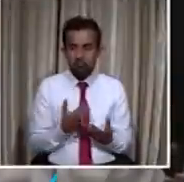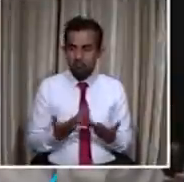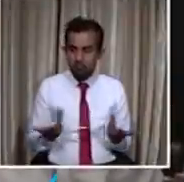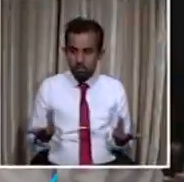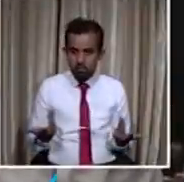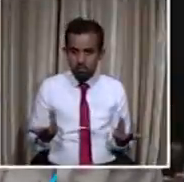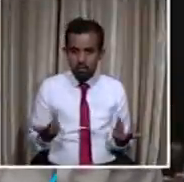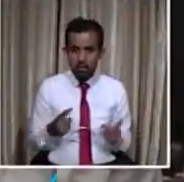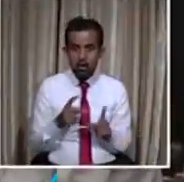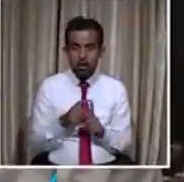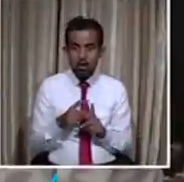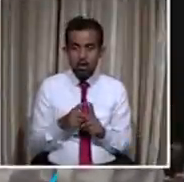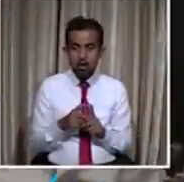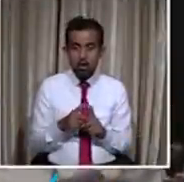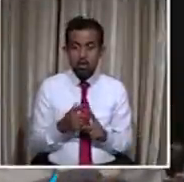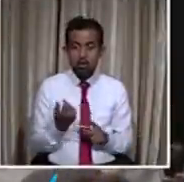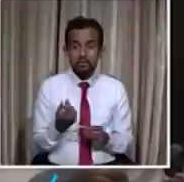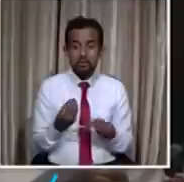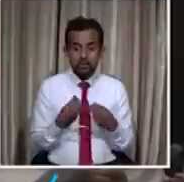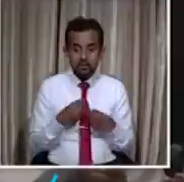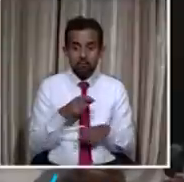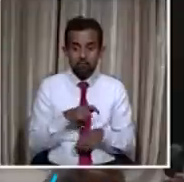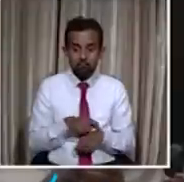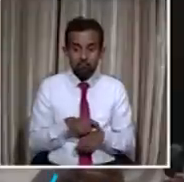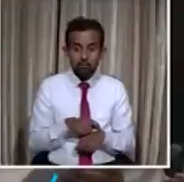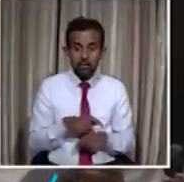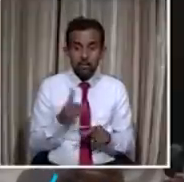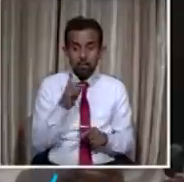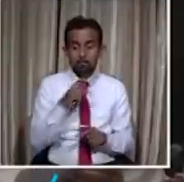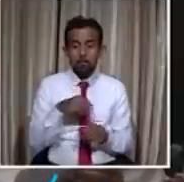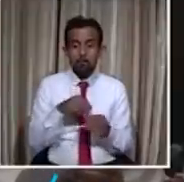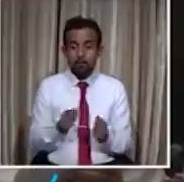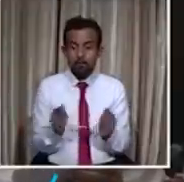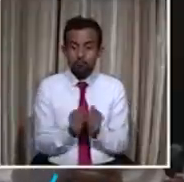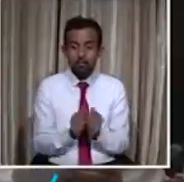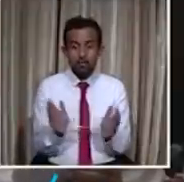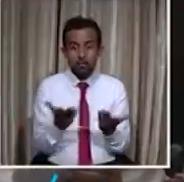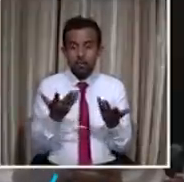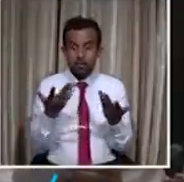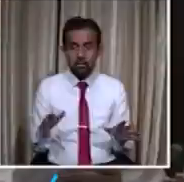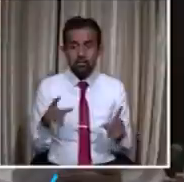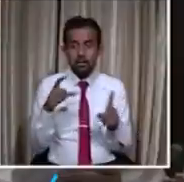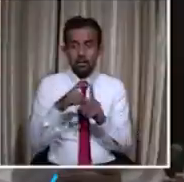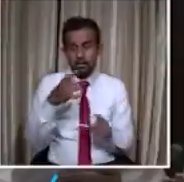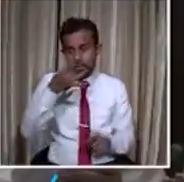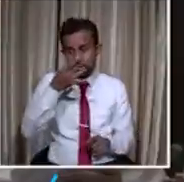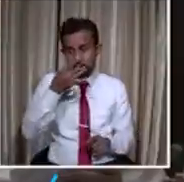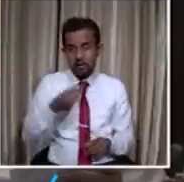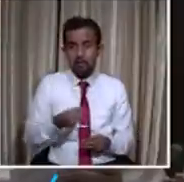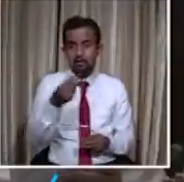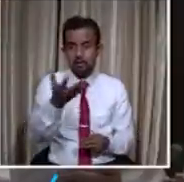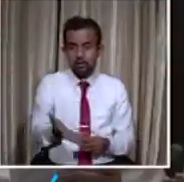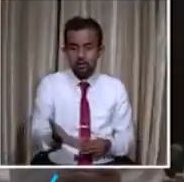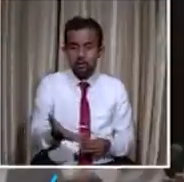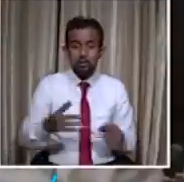මොකද ඩොලර් ලබා ගන්න අවස්ථාවේදී යල කන්නේ වගාව ආරම්භ කළා ඉවරයි. අපි බලන්නේ ඩීසල් තෙල් ලබලා දෙන්නේ ඒ